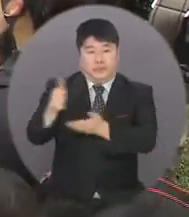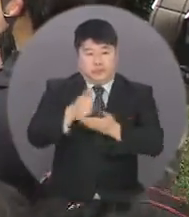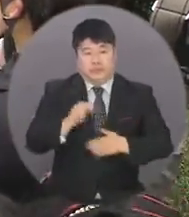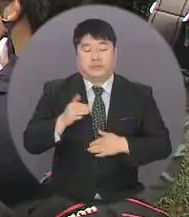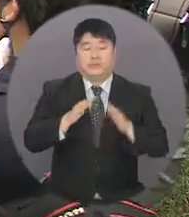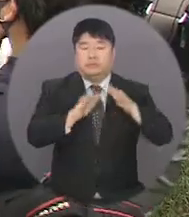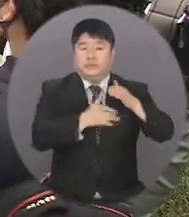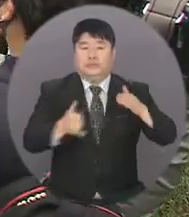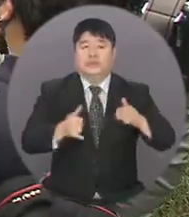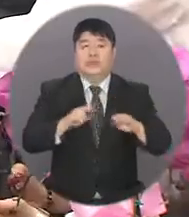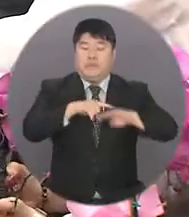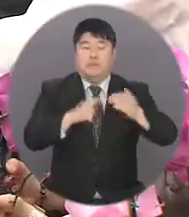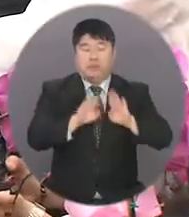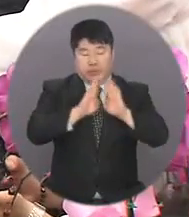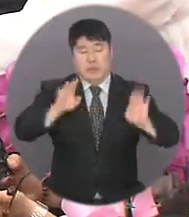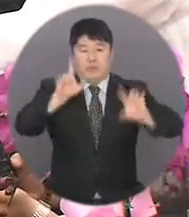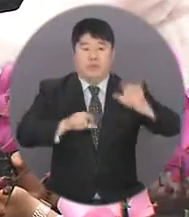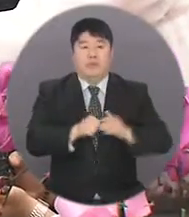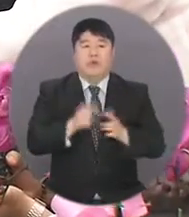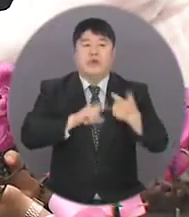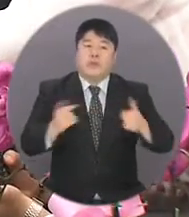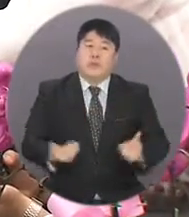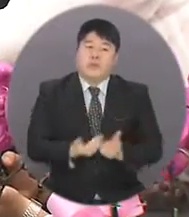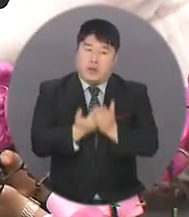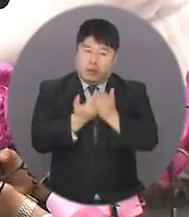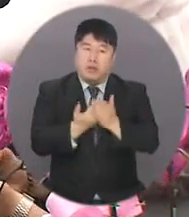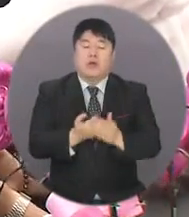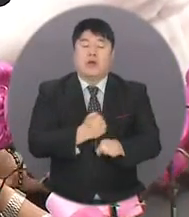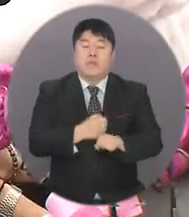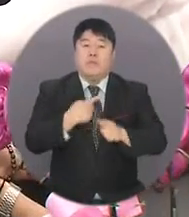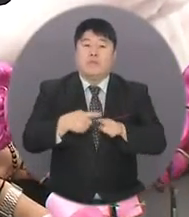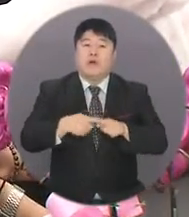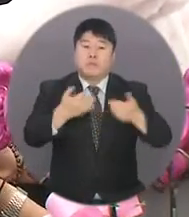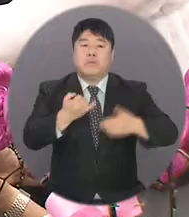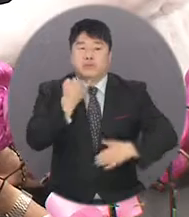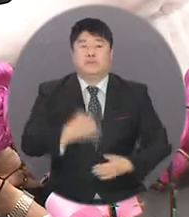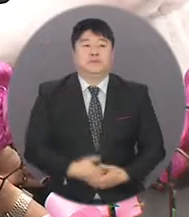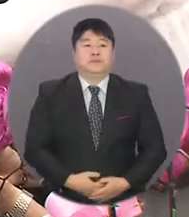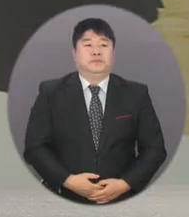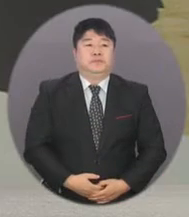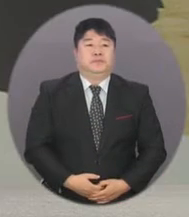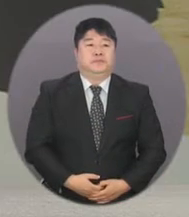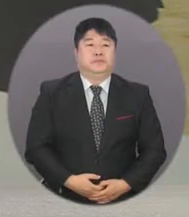유족들이 조금이나마 마음을 여는 모습은 진일보한 것으로 평가받을 만했습니다. MBC 뉴스 윤문수입니다.